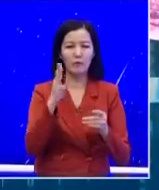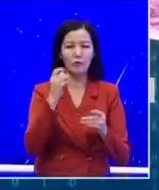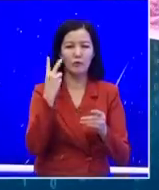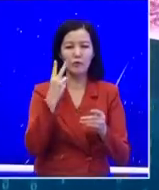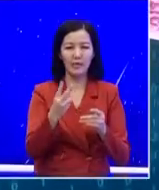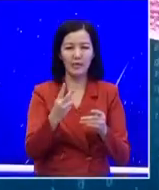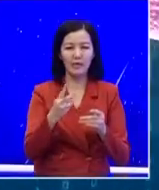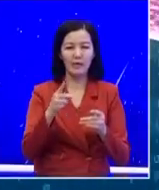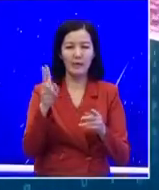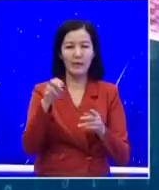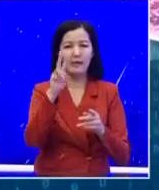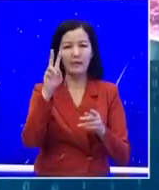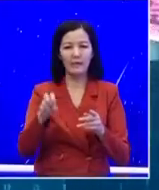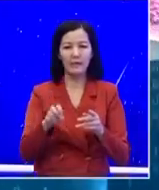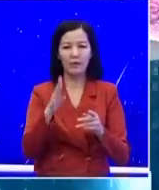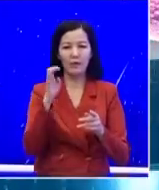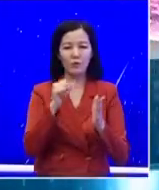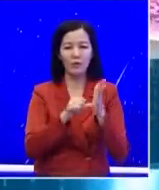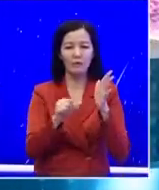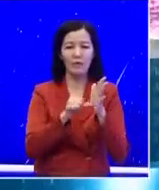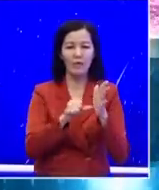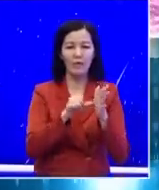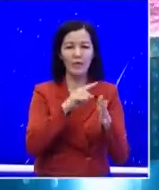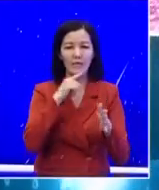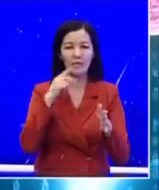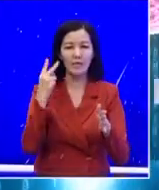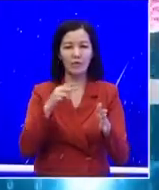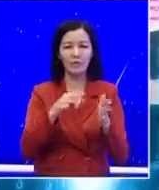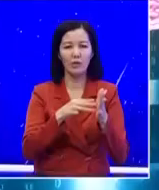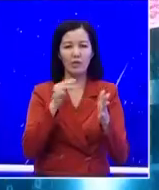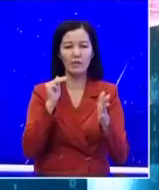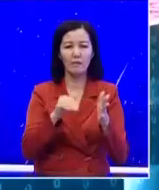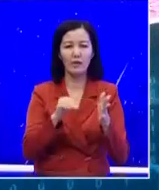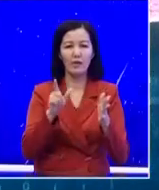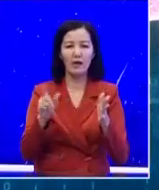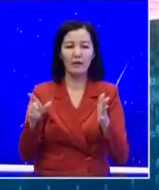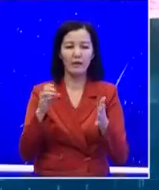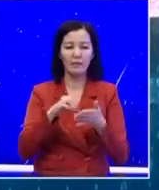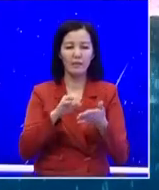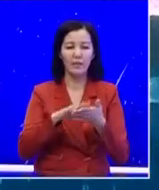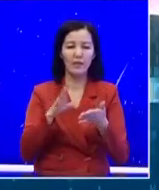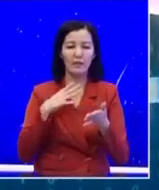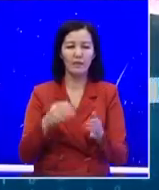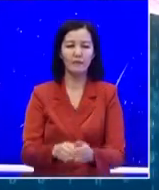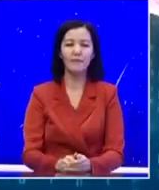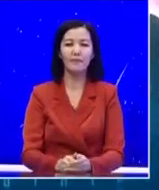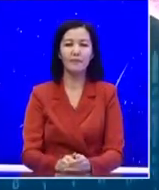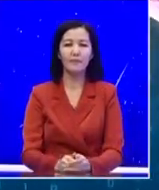Өзбекстанда 1302, Қырғызстанда 466, Ресейде 27 мыңнан аса жағдай тіркелген.